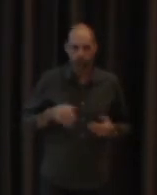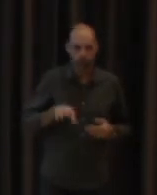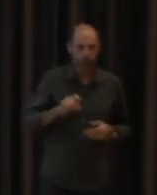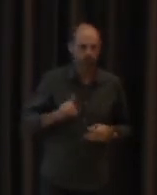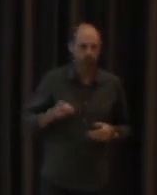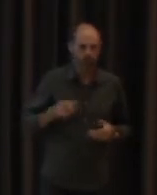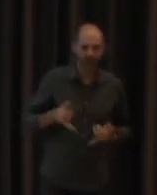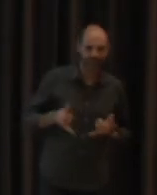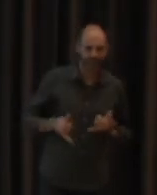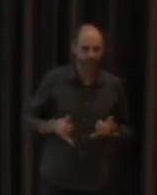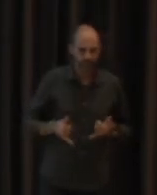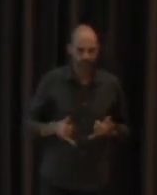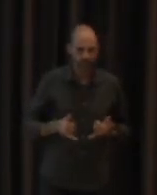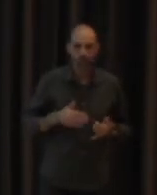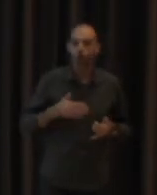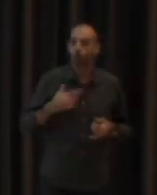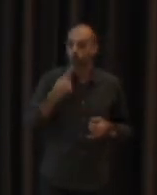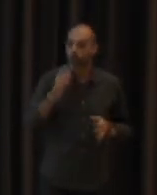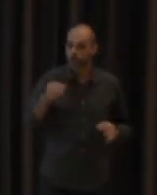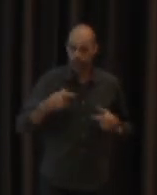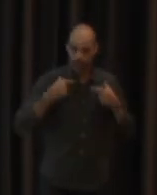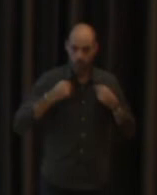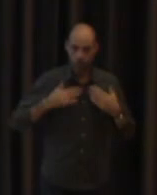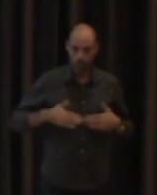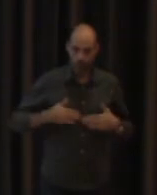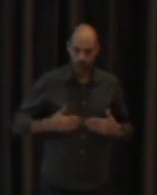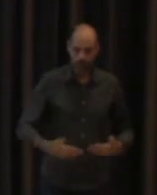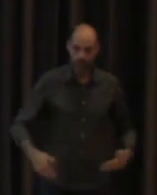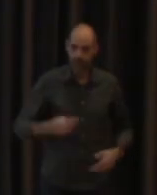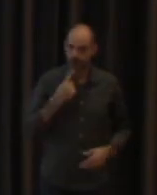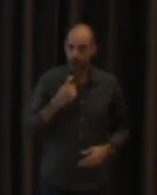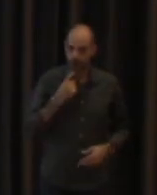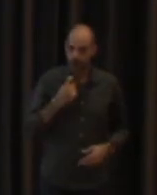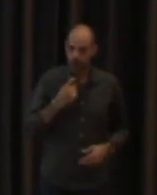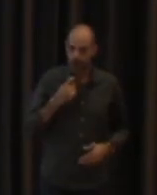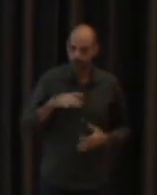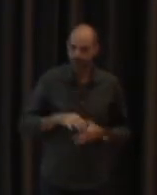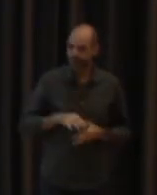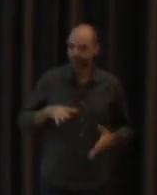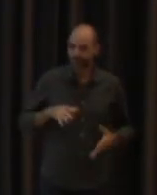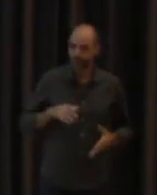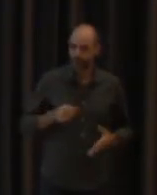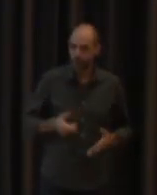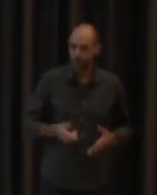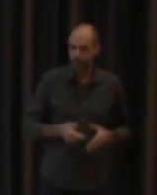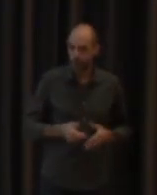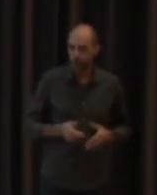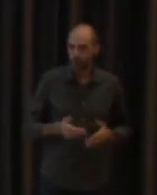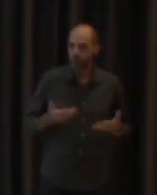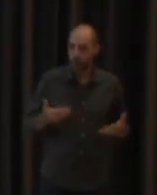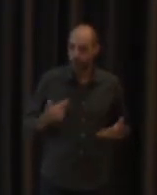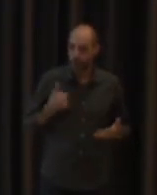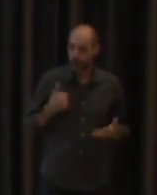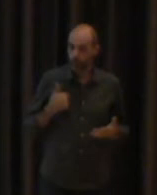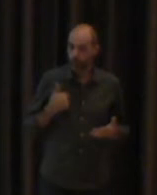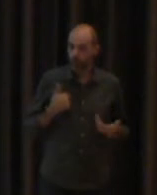coixa. Podem dir, en canvi, aquesta brusa i la faldilla vermella no se diuen gaire. Perfectament bé. Ara hem